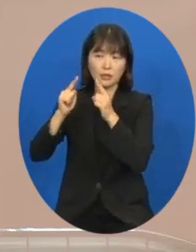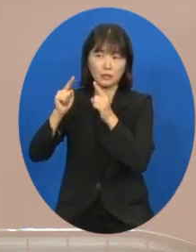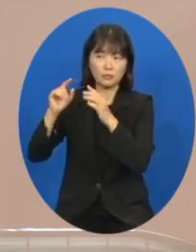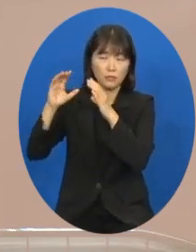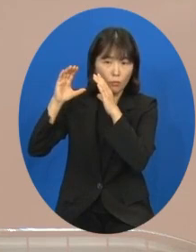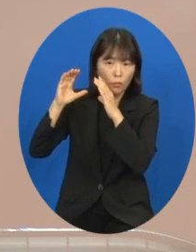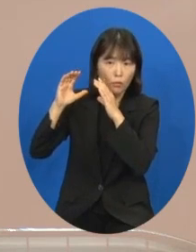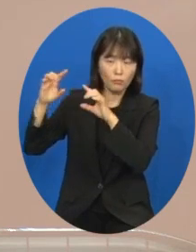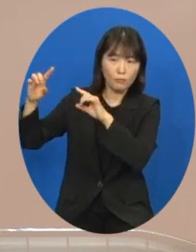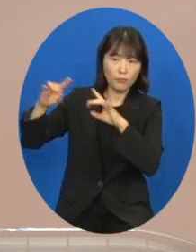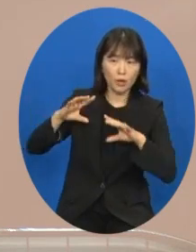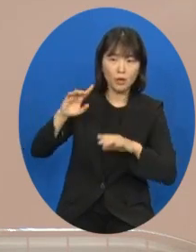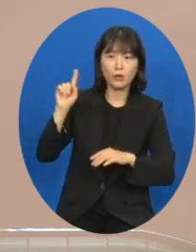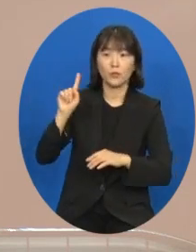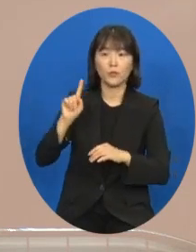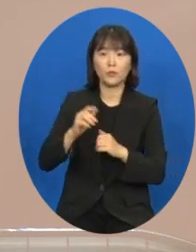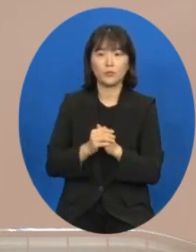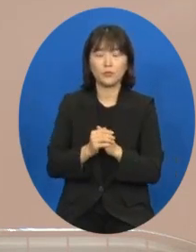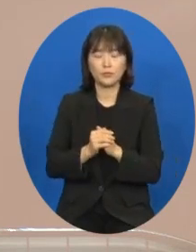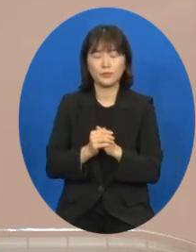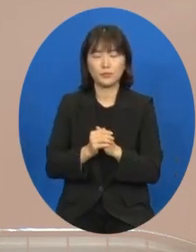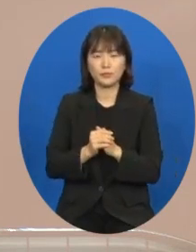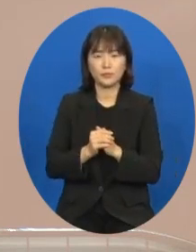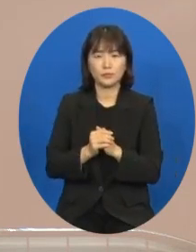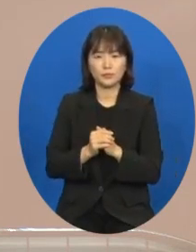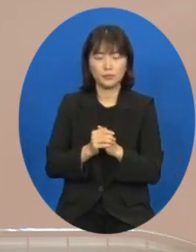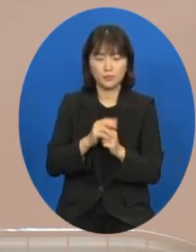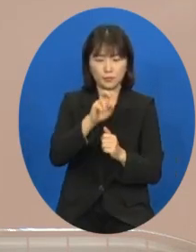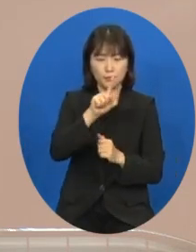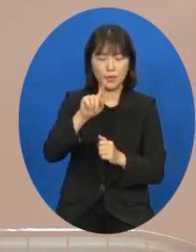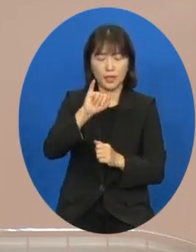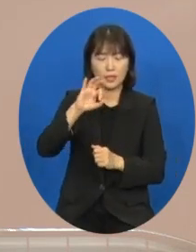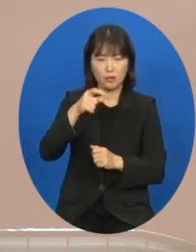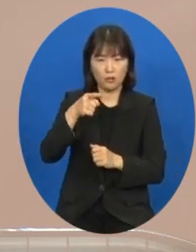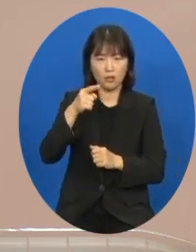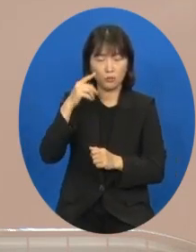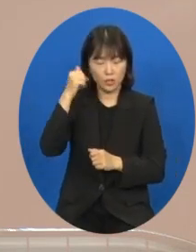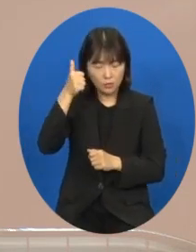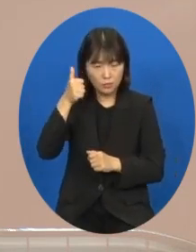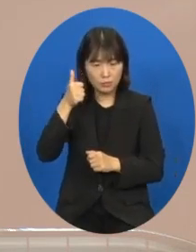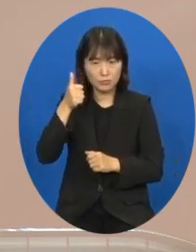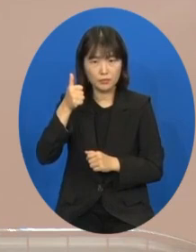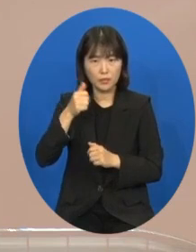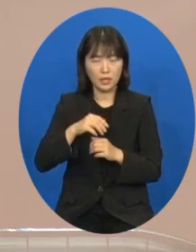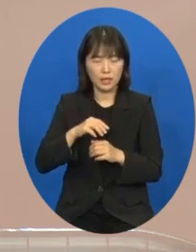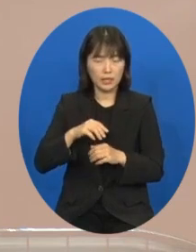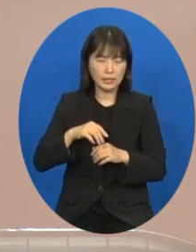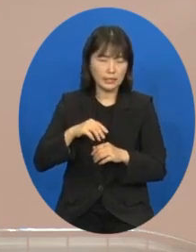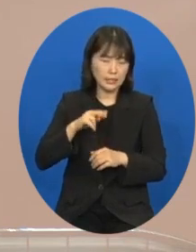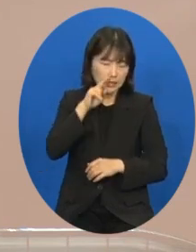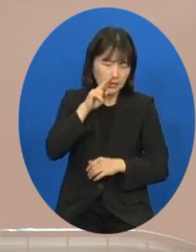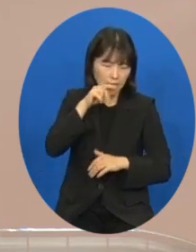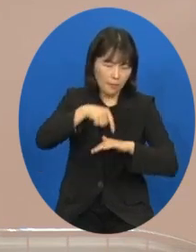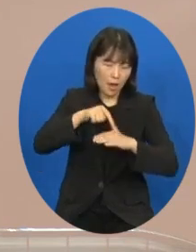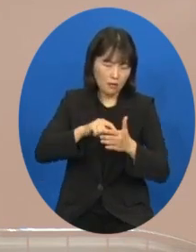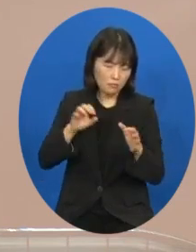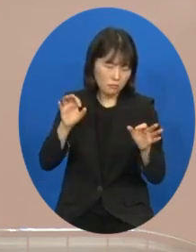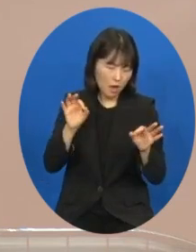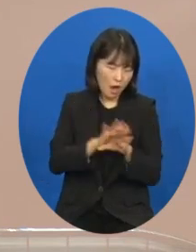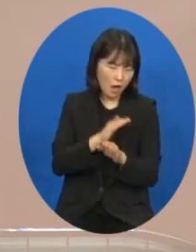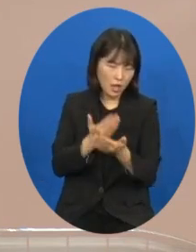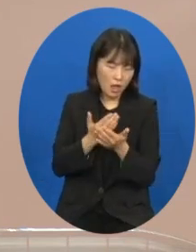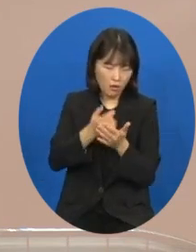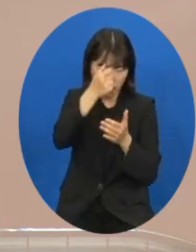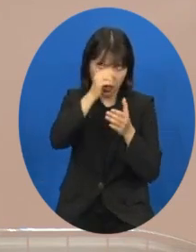듣습니다. 하나님께서 이 마이어 목사님에게 시기 질투하는 마음이 없어지게 해달라고 기도하지